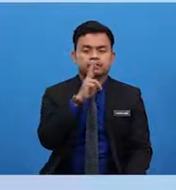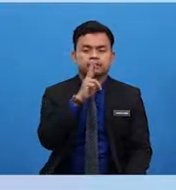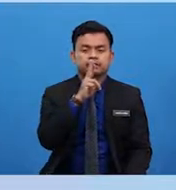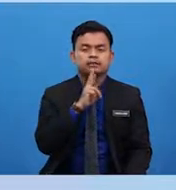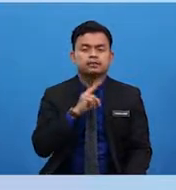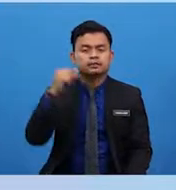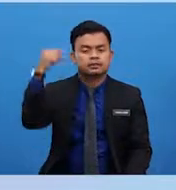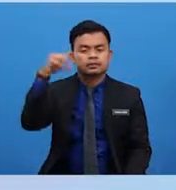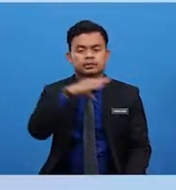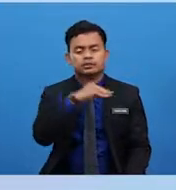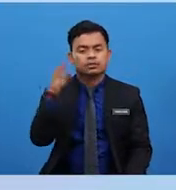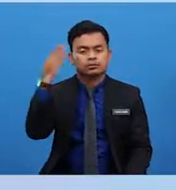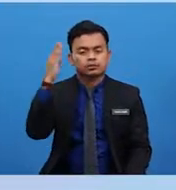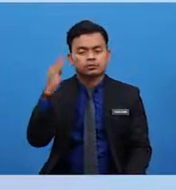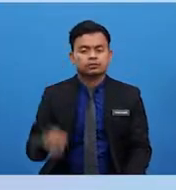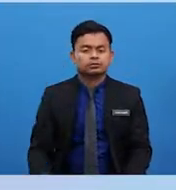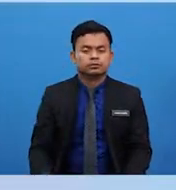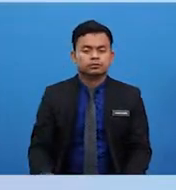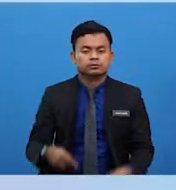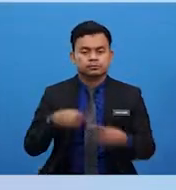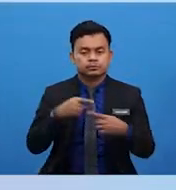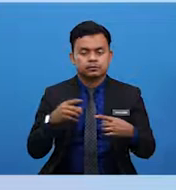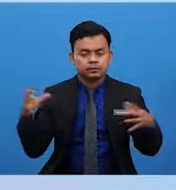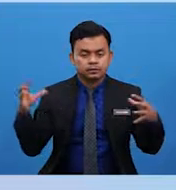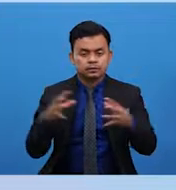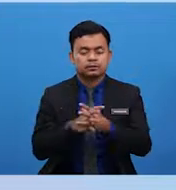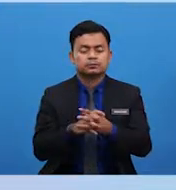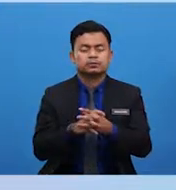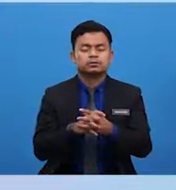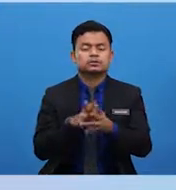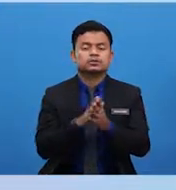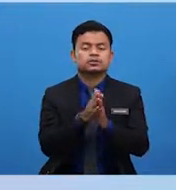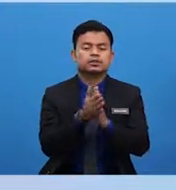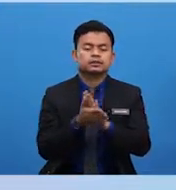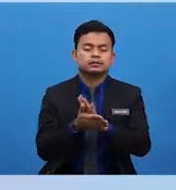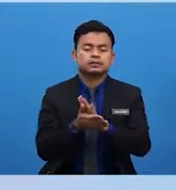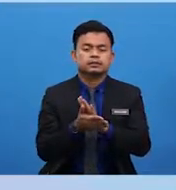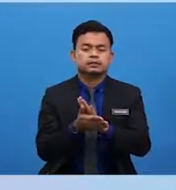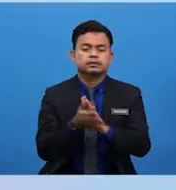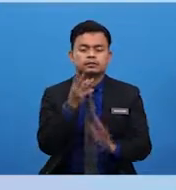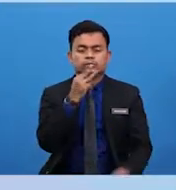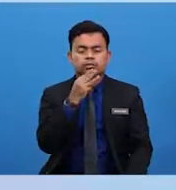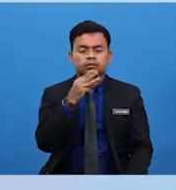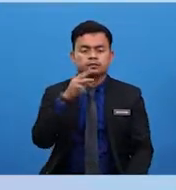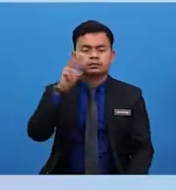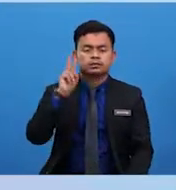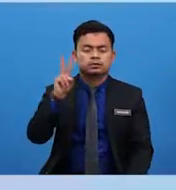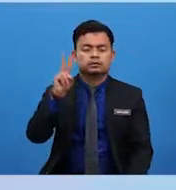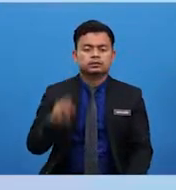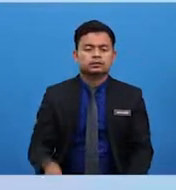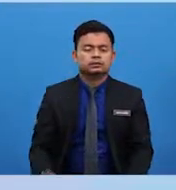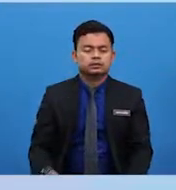apabila one ini dicampur kain ia akan menghasilkan warna sekunder sesuai dan sering digunakan di dalam komputer